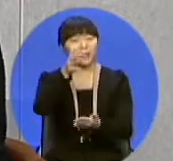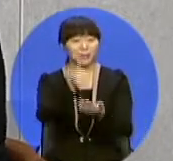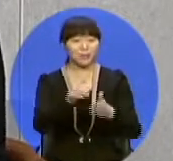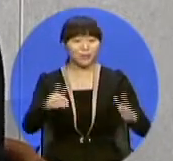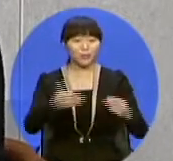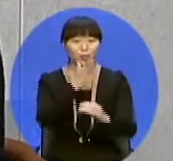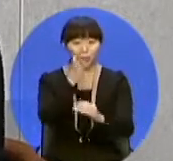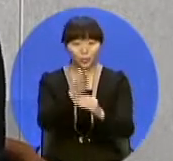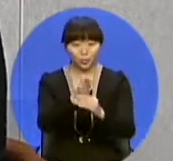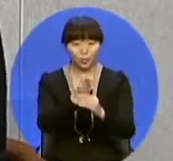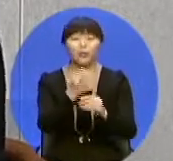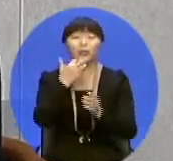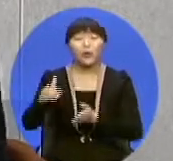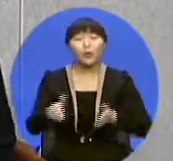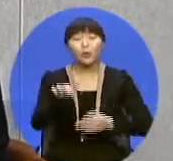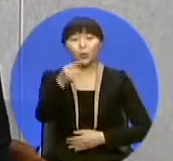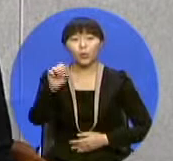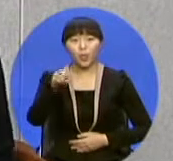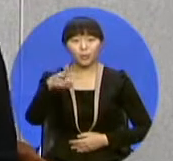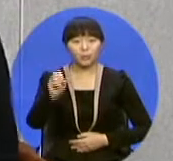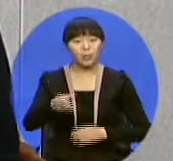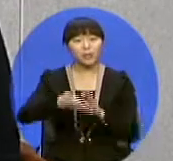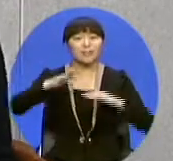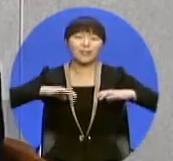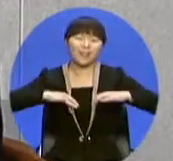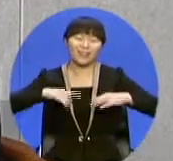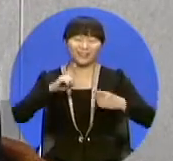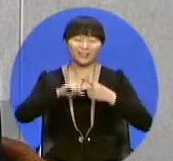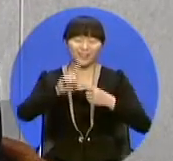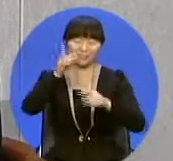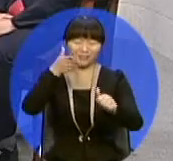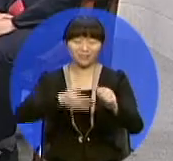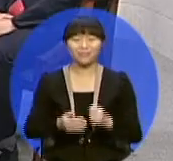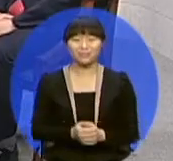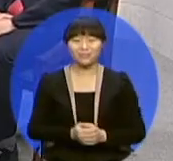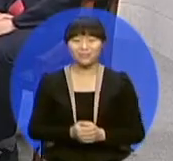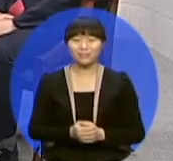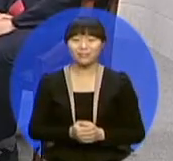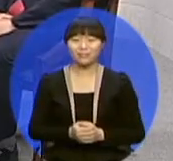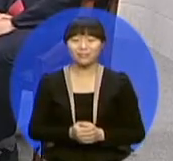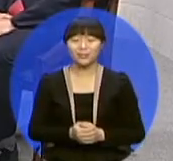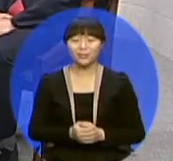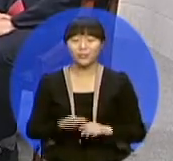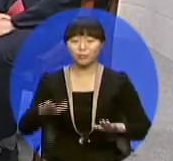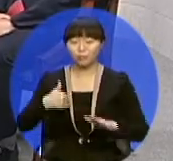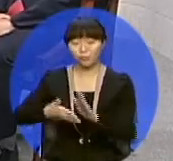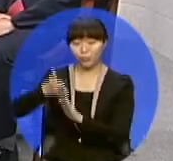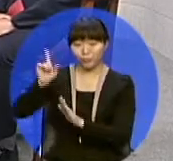시장님께서 일하고 계시는 경기도 광명시의 그 자랑거리를 좀 소개를 해 주시겠어요? 네, 우리